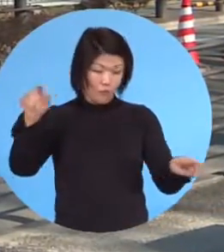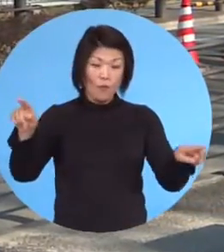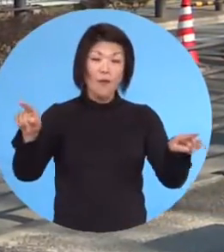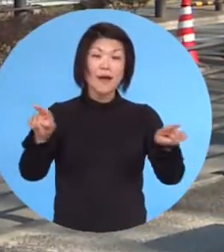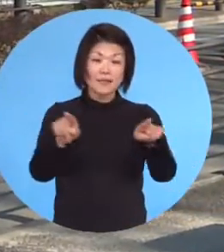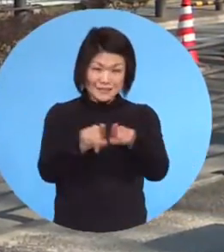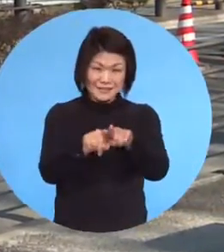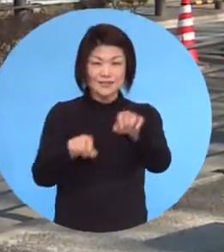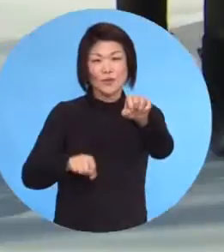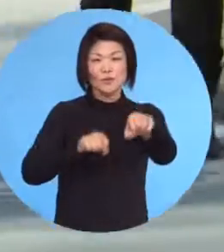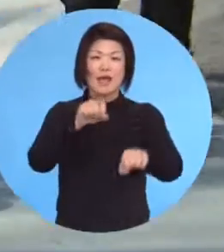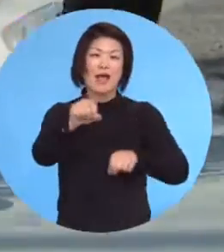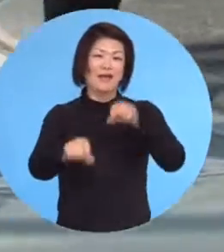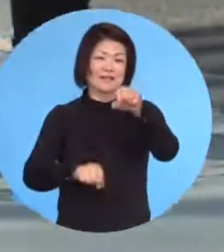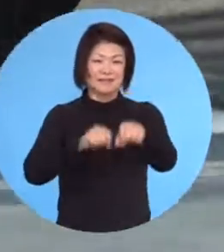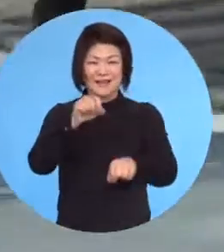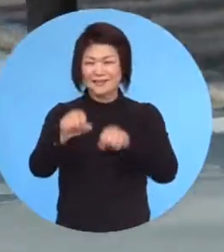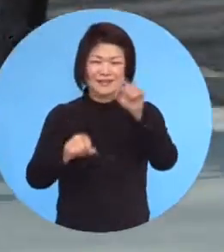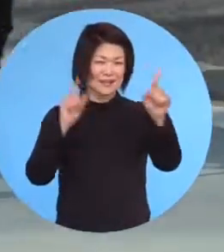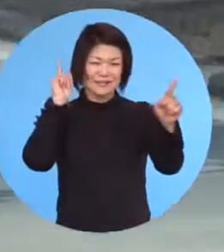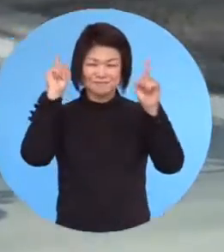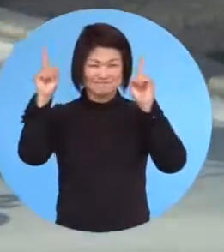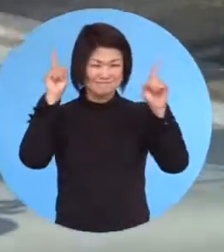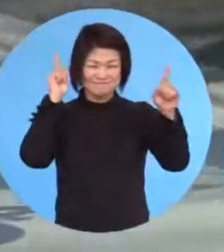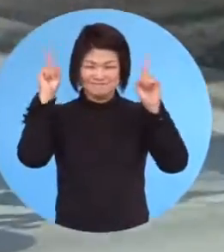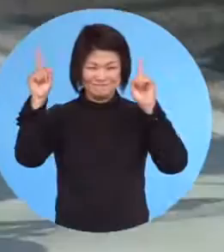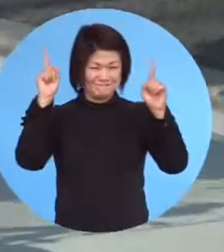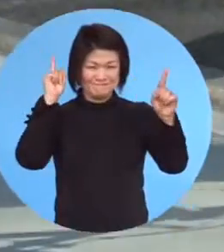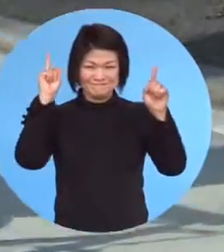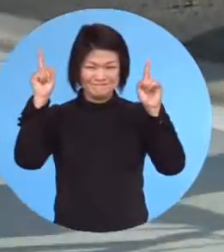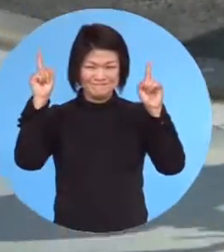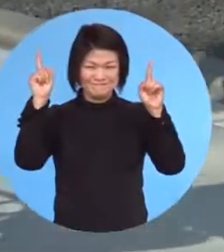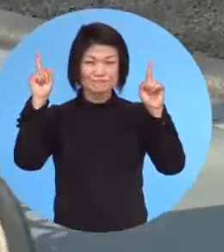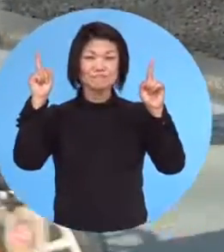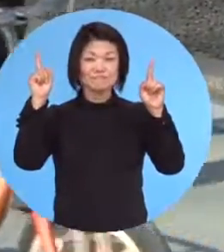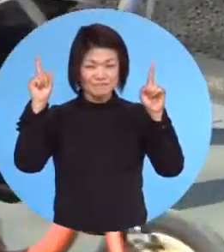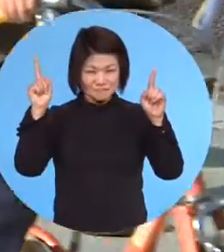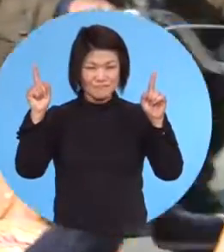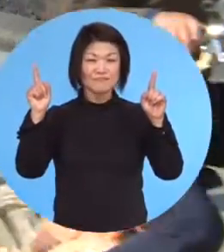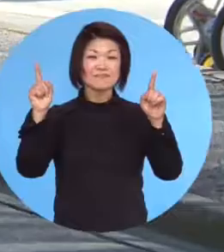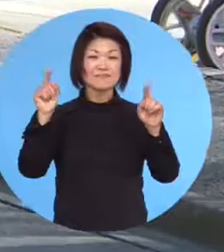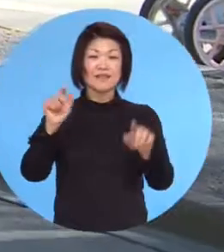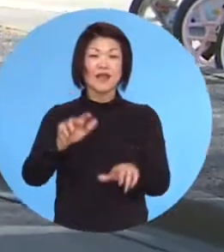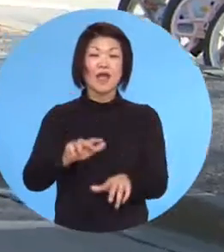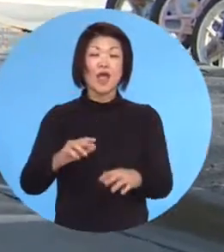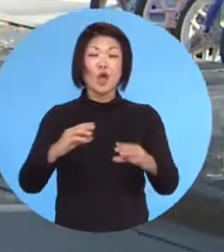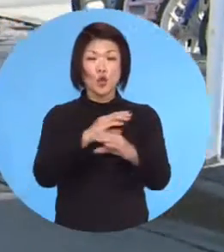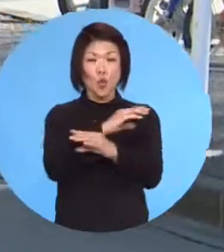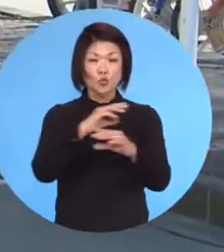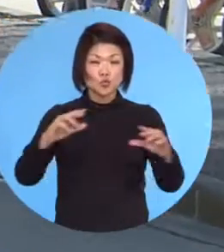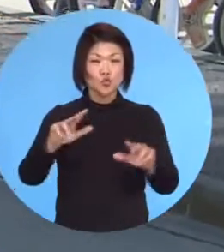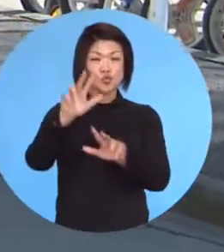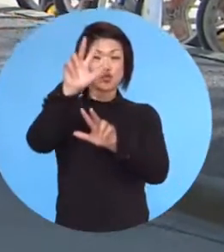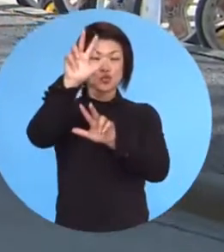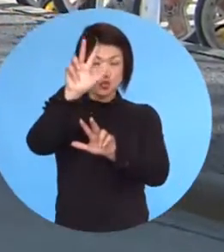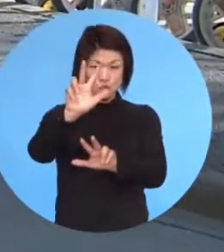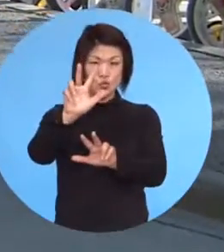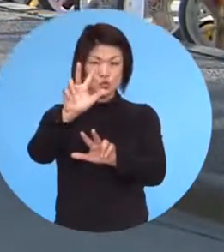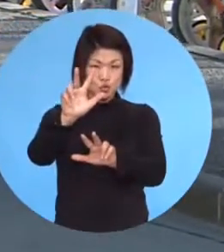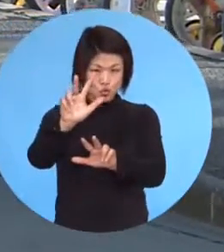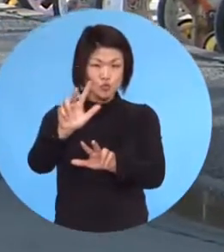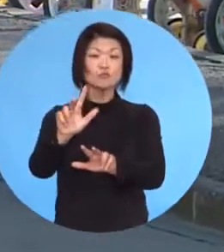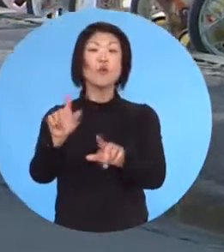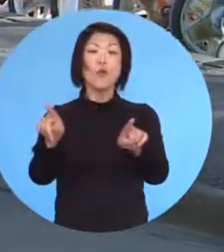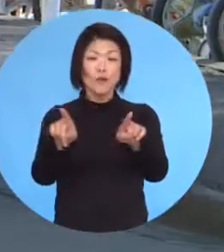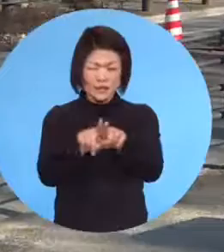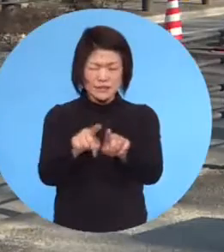さんとご一緒に来ていただいて、一緒にお子さんと、自転車を道路を乗っていただいて、交通ルール